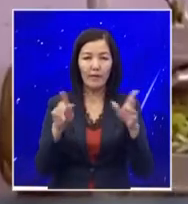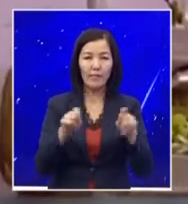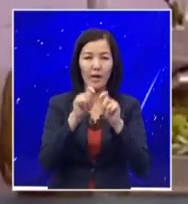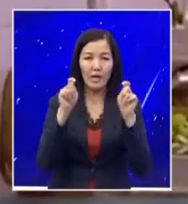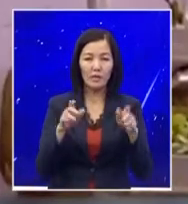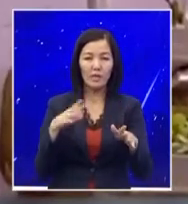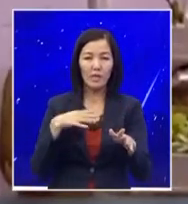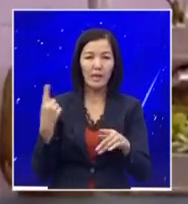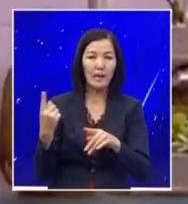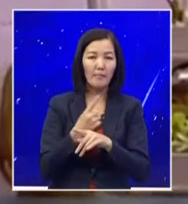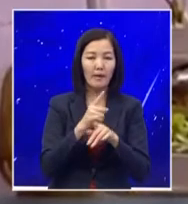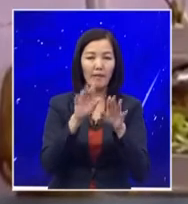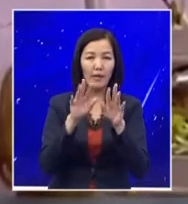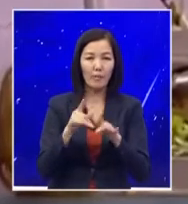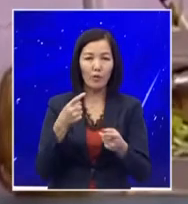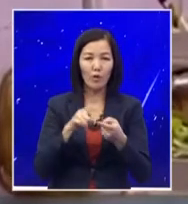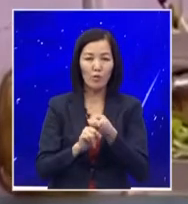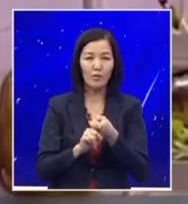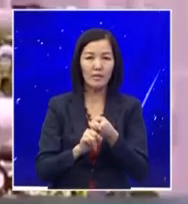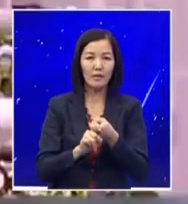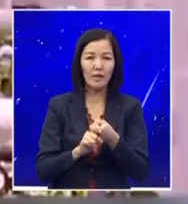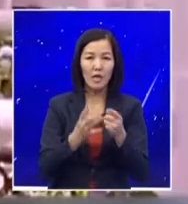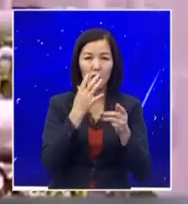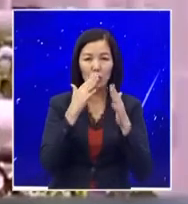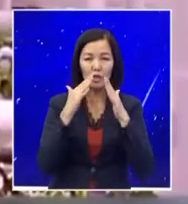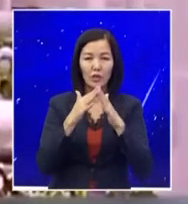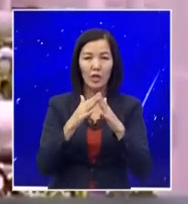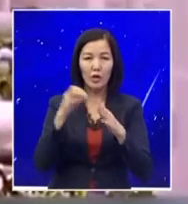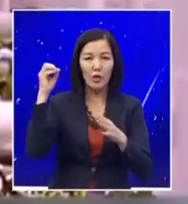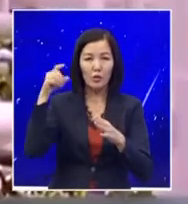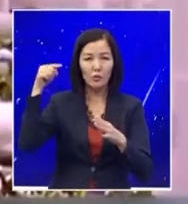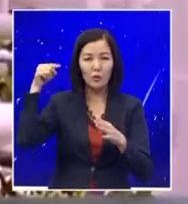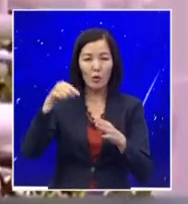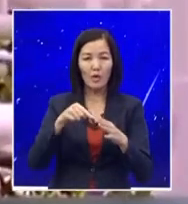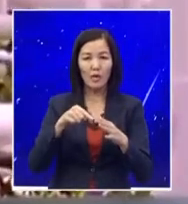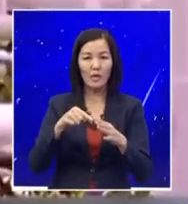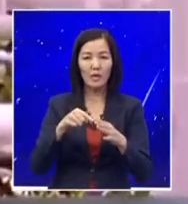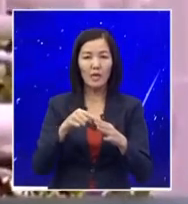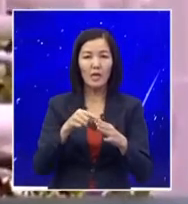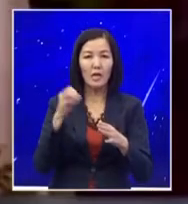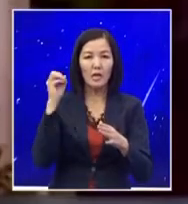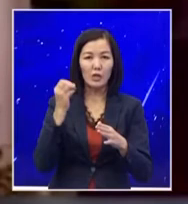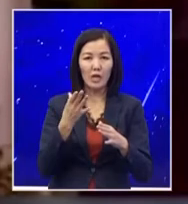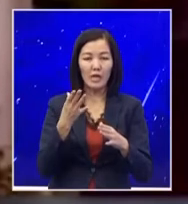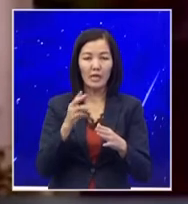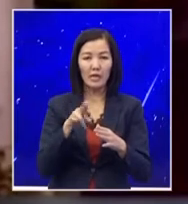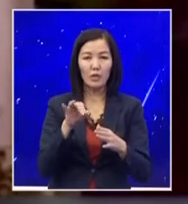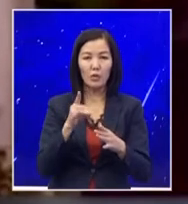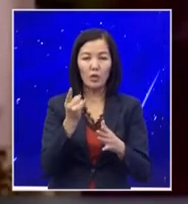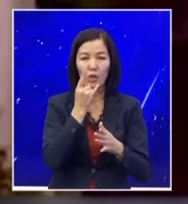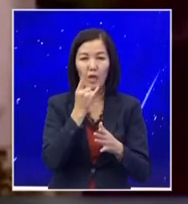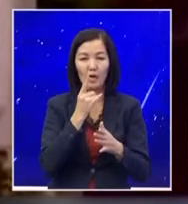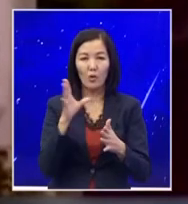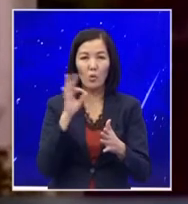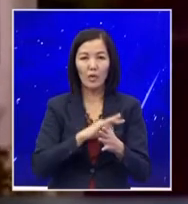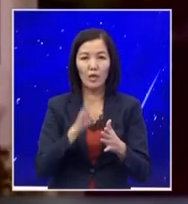Бұл елдегі тұңғыш автоматтандырылған вертикалды жылыжай. Мұнда күн сәулелерінің орнына жарық диодтары қолданылып, тұйықталған кеңістікте